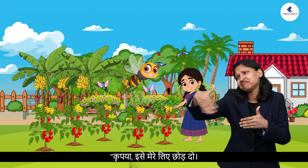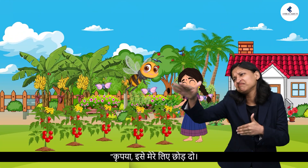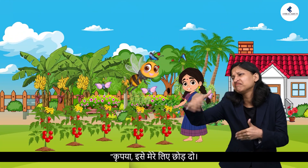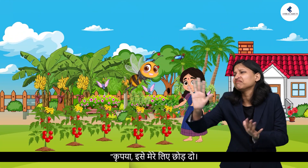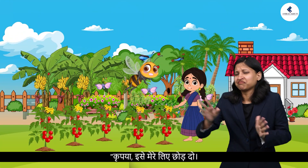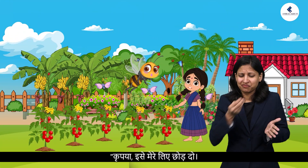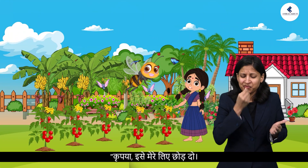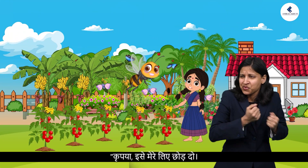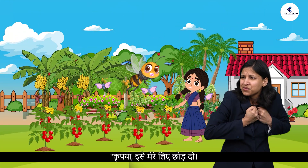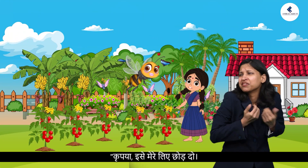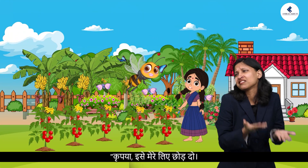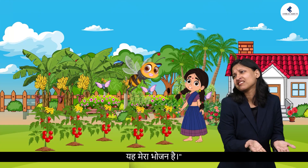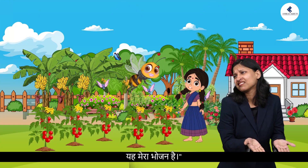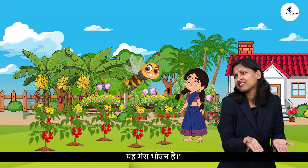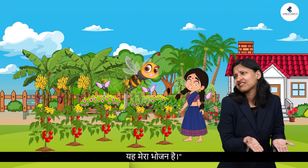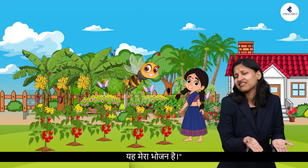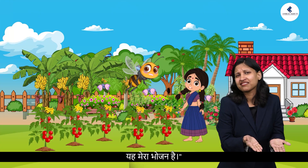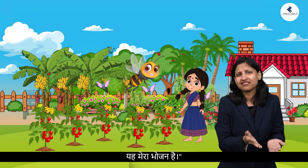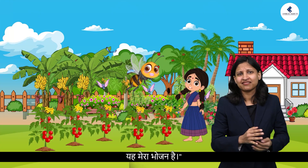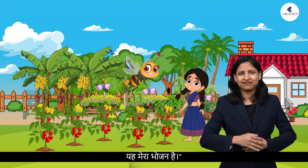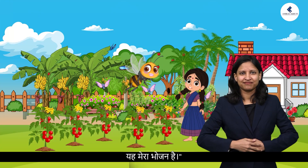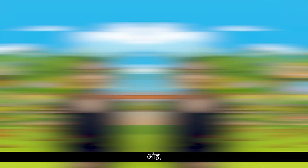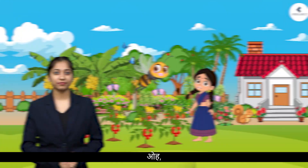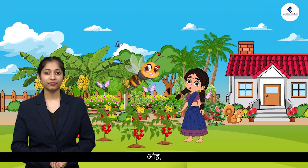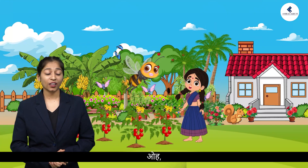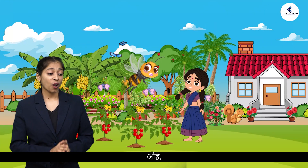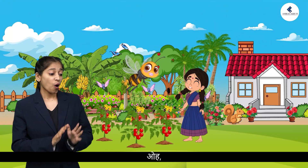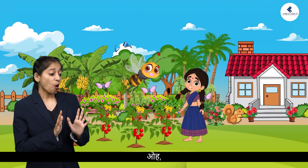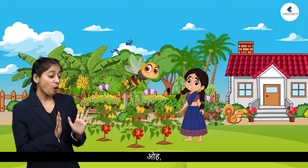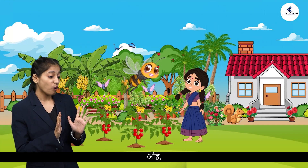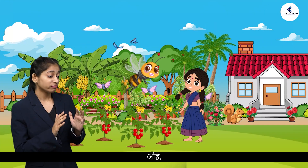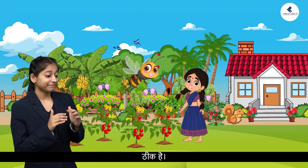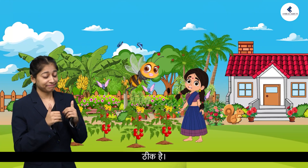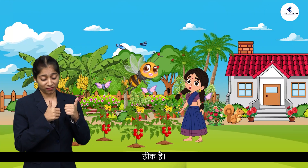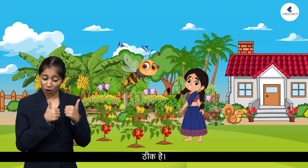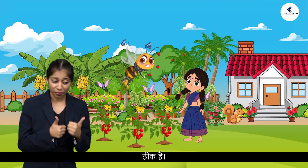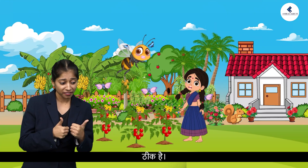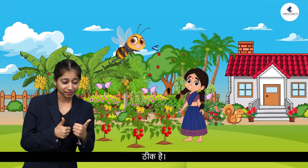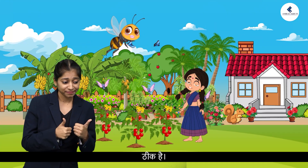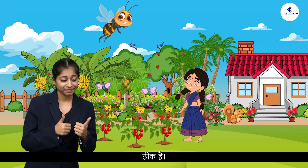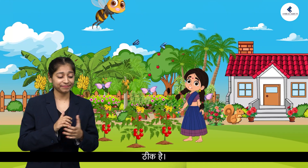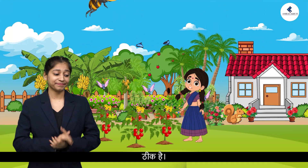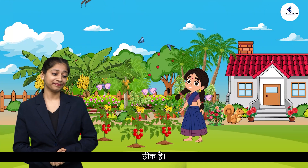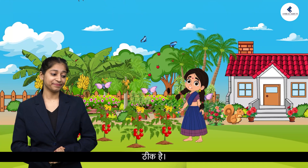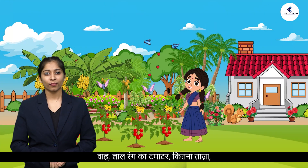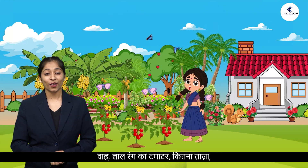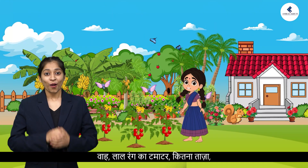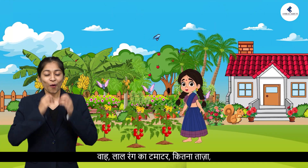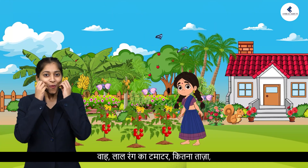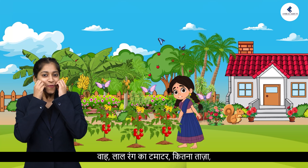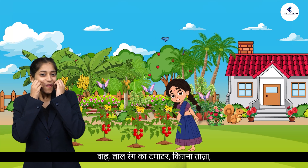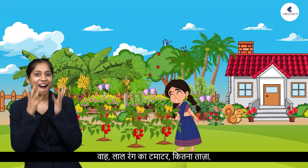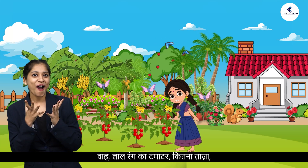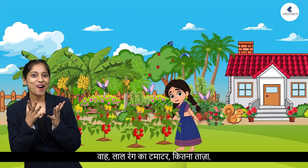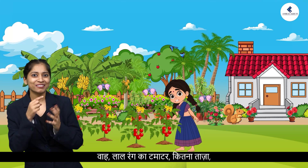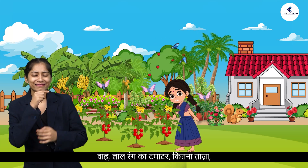कृपया इसे मेरे लिए छोड़ दो, ये मेरा भोजन है। ओह, ठीक है, वाह,